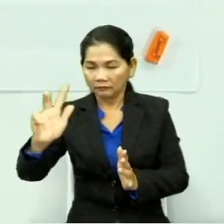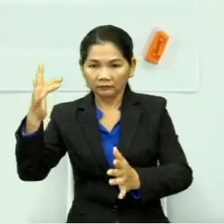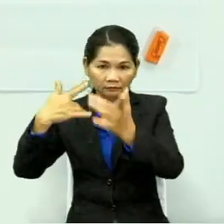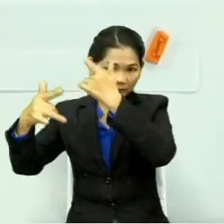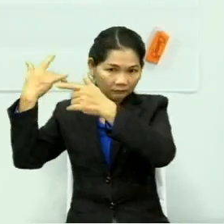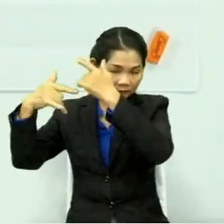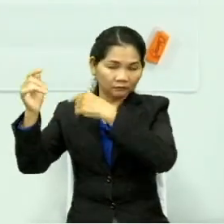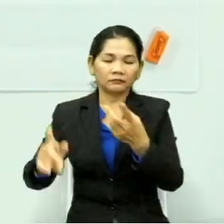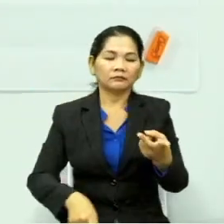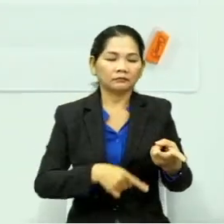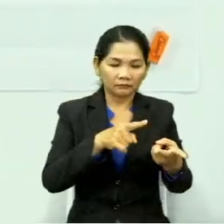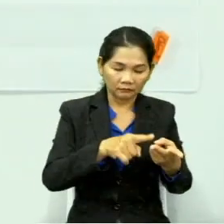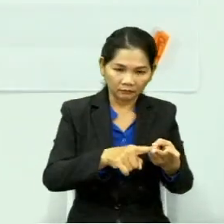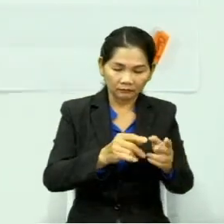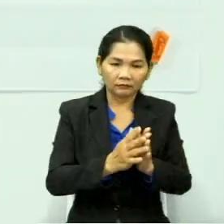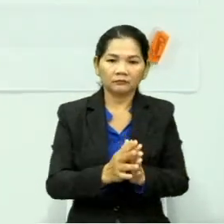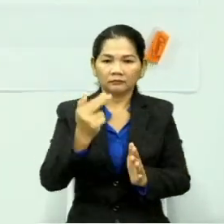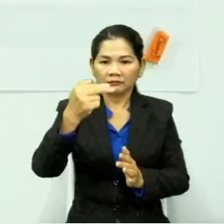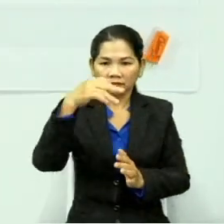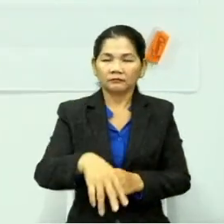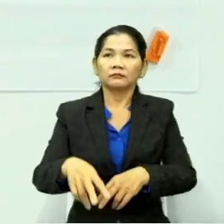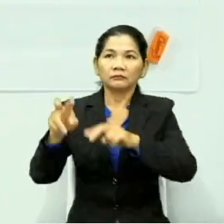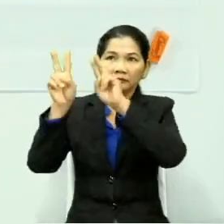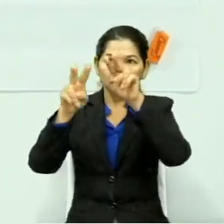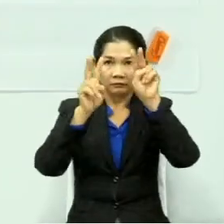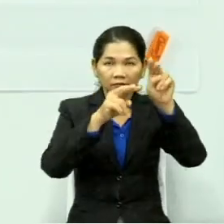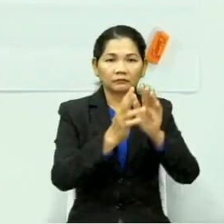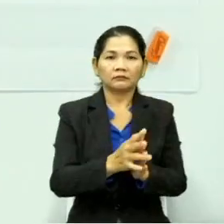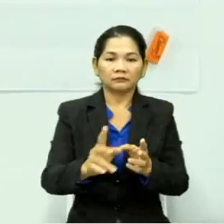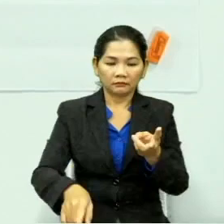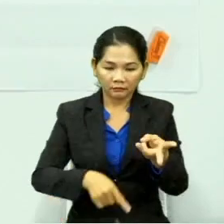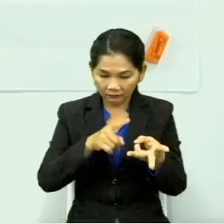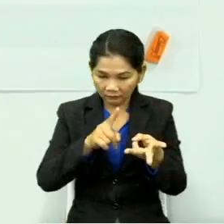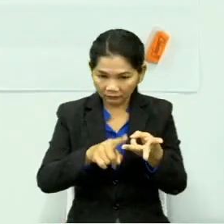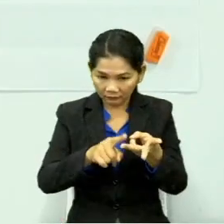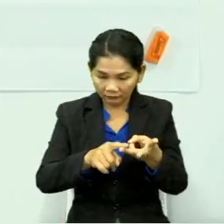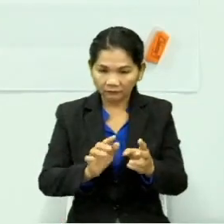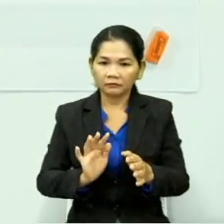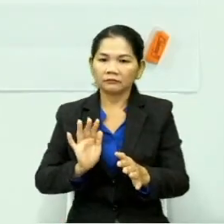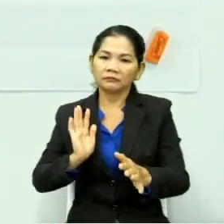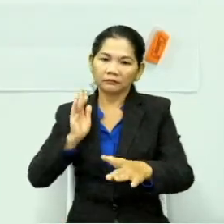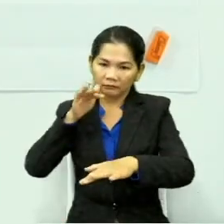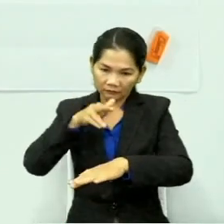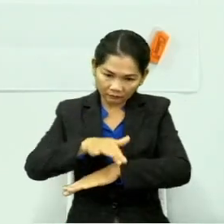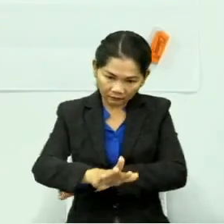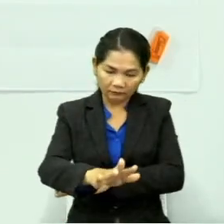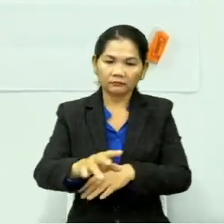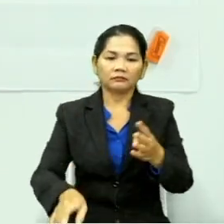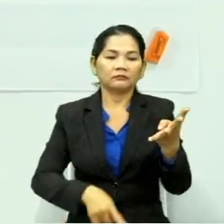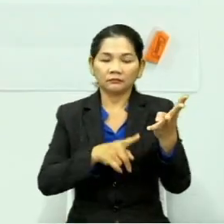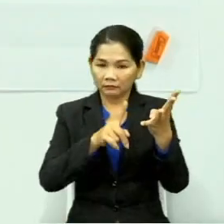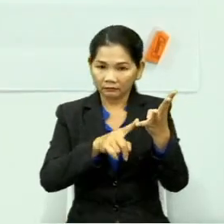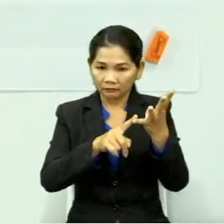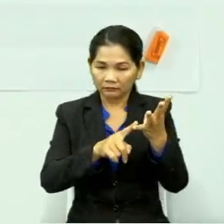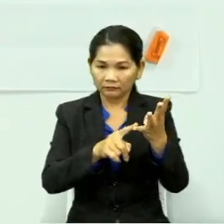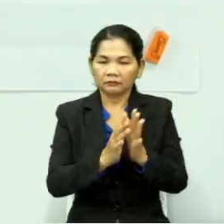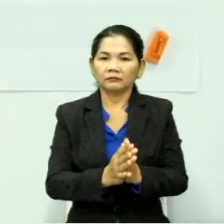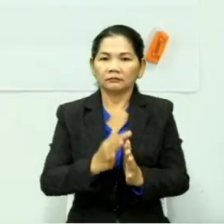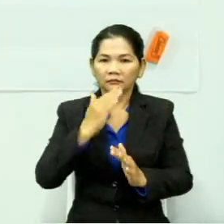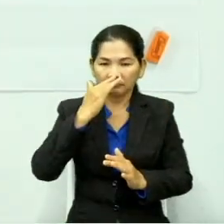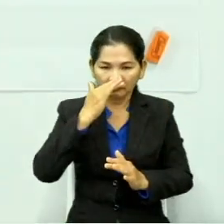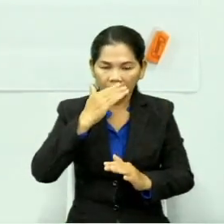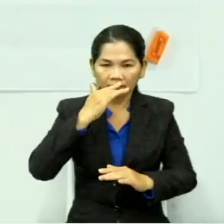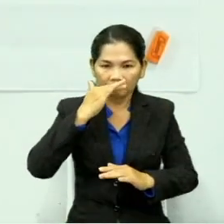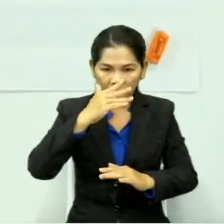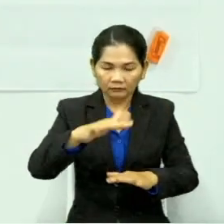chùm lại tì bí còn lái tì chó chà chùm lại tì bấy tật chù chùm lại tì bốn chế sợ mọt